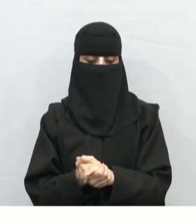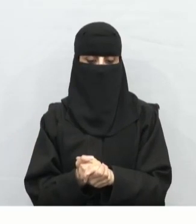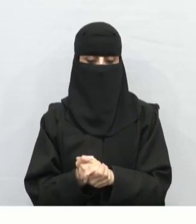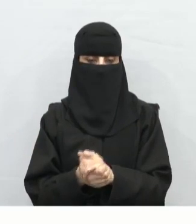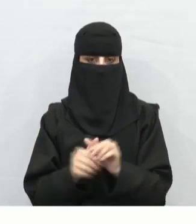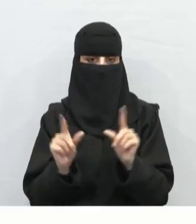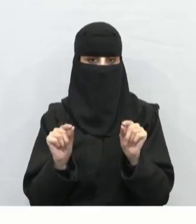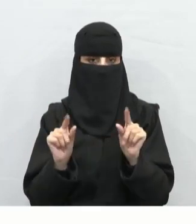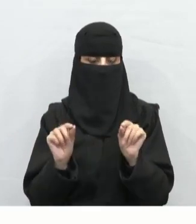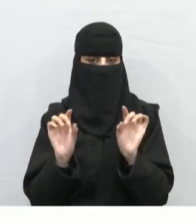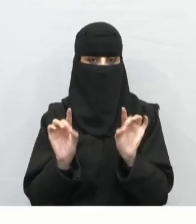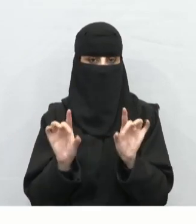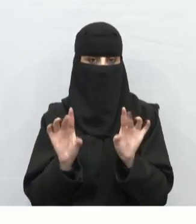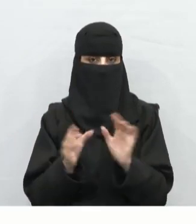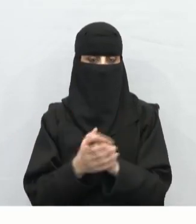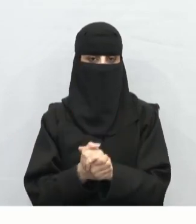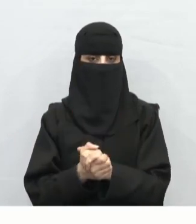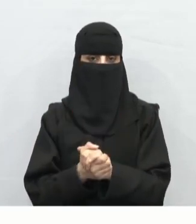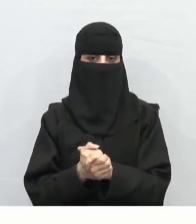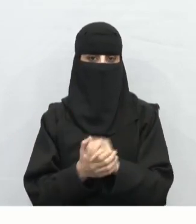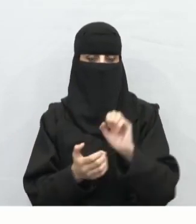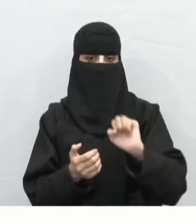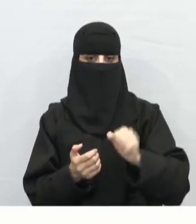احسنتم صالح اكملوا